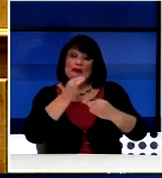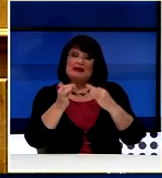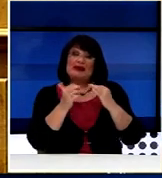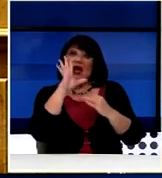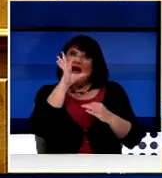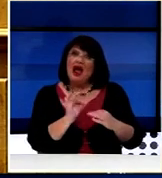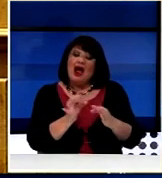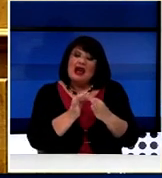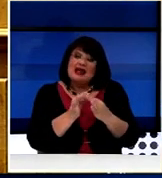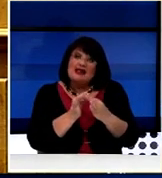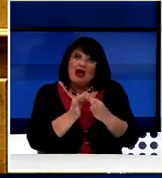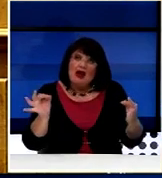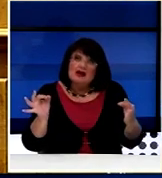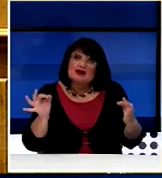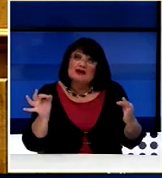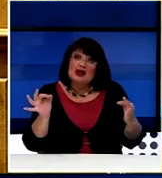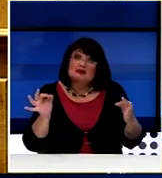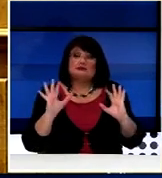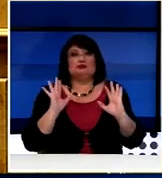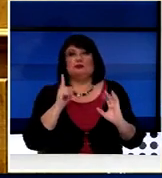της αλήθειας, να μην αυτολογοκρίνονται.